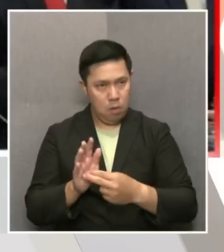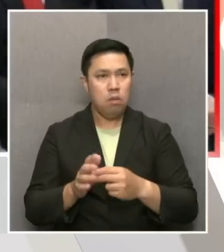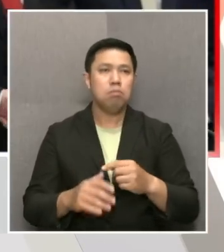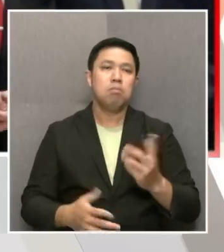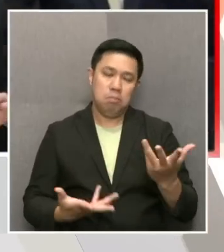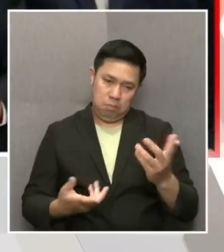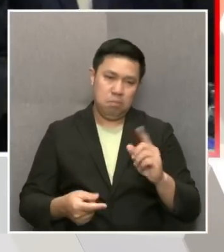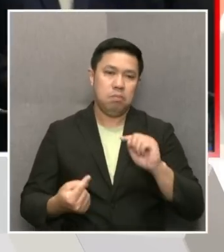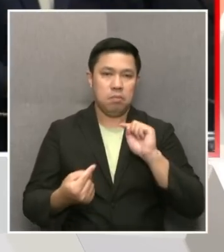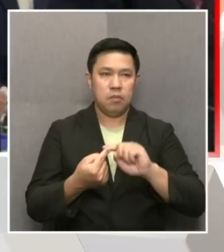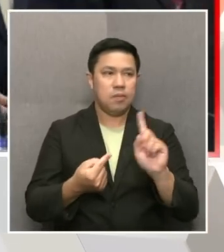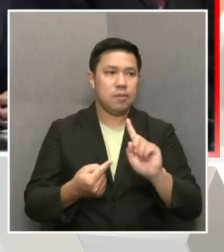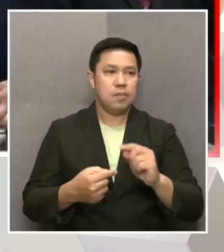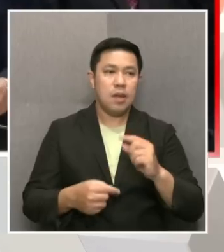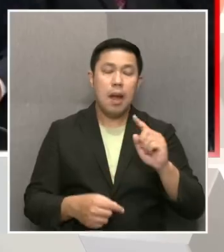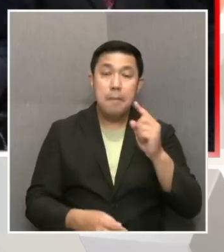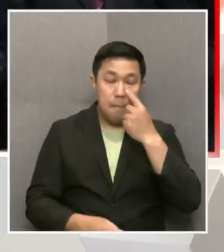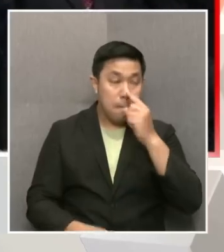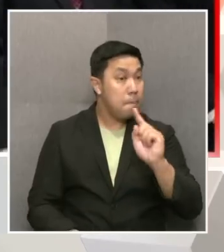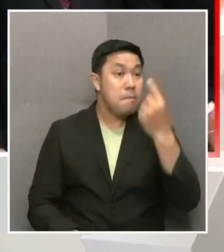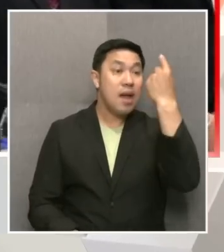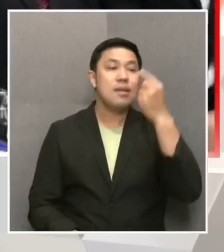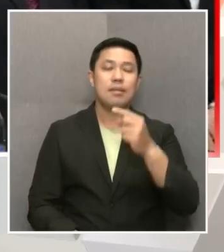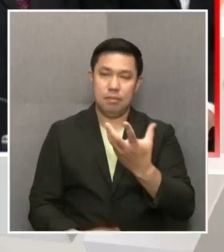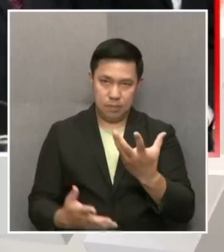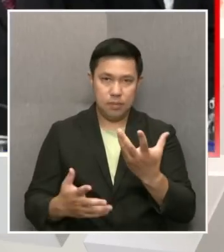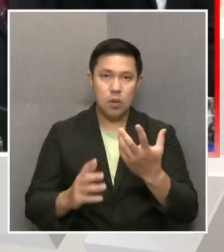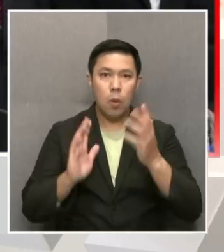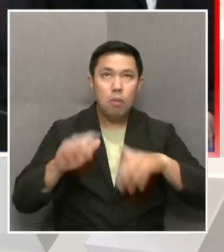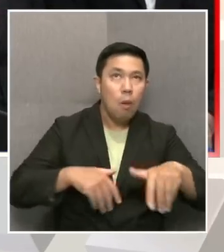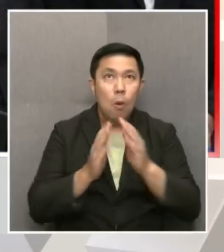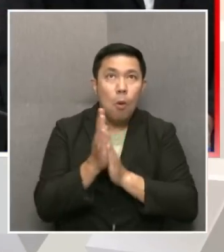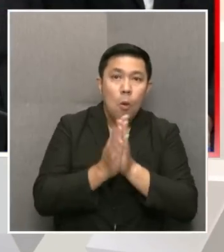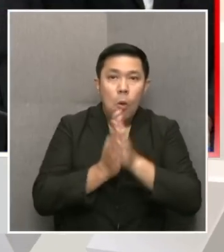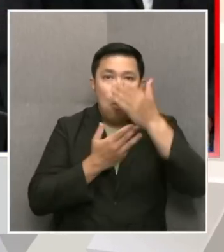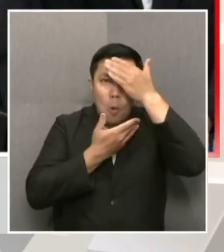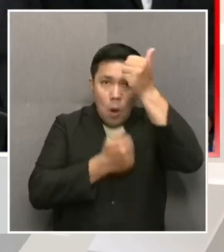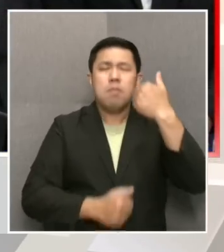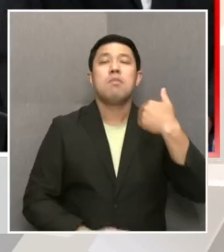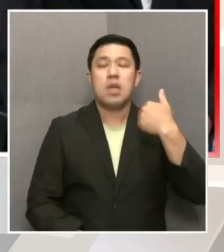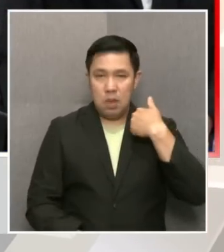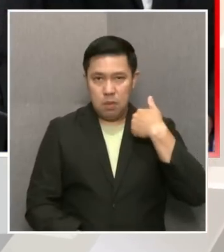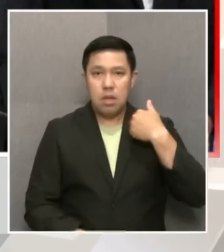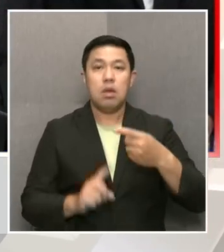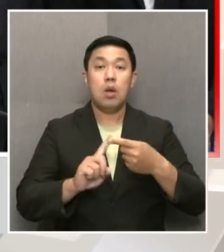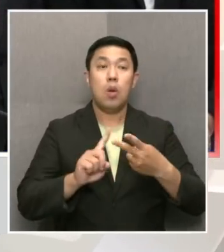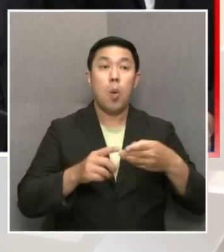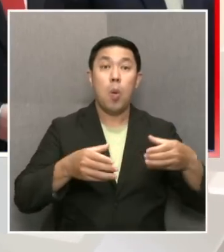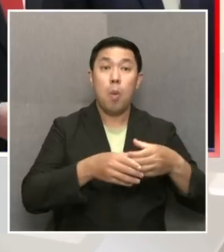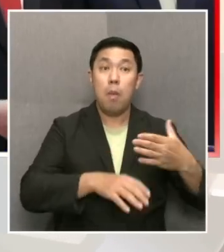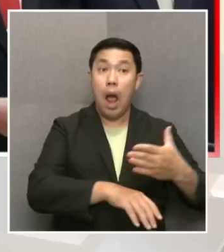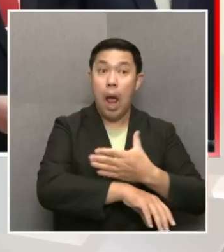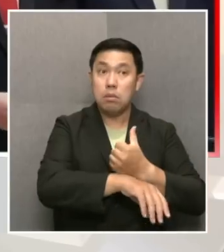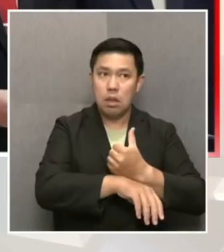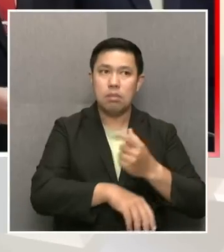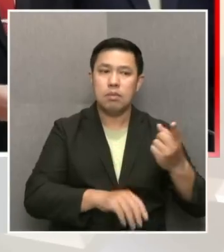ศใหม่ที่ทำให้คนตื่นตัวและสนใจมากขึ้นนะครับแล้วก็ทำให้พรรคการเมืองที่เข้าไปร่ว